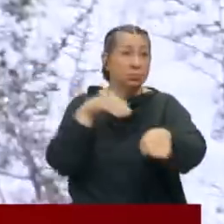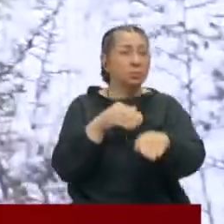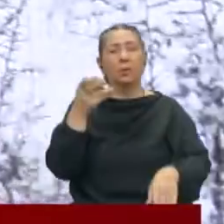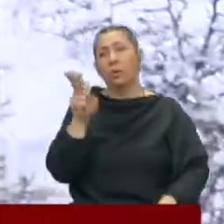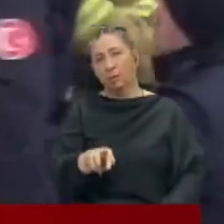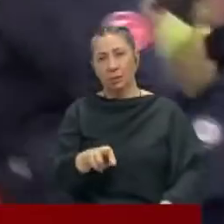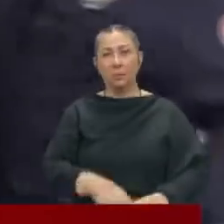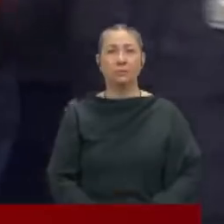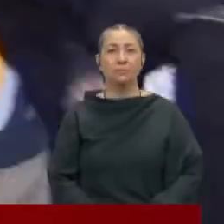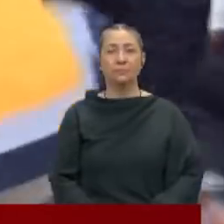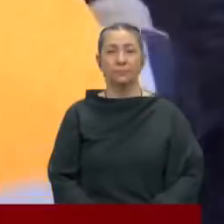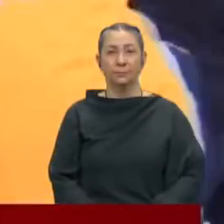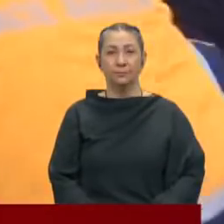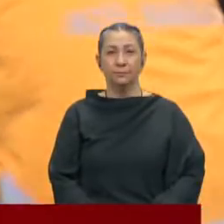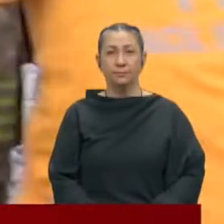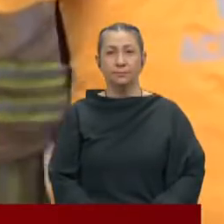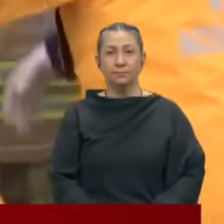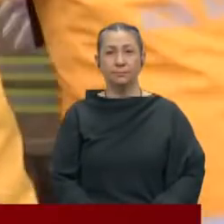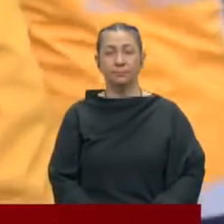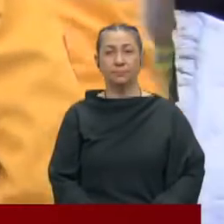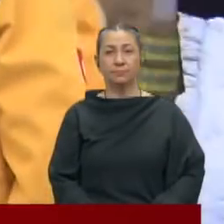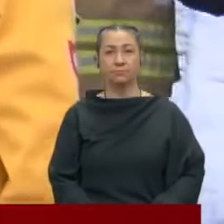hayatını kaybetti.